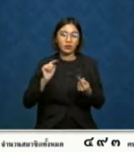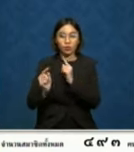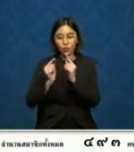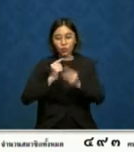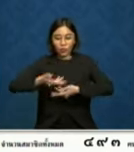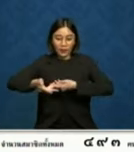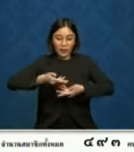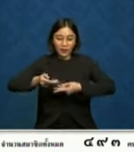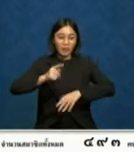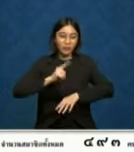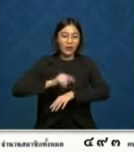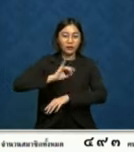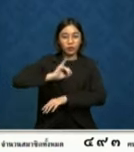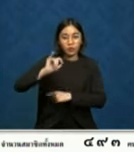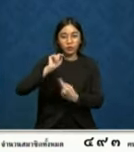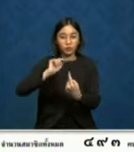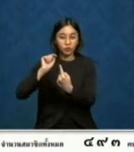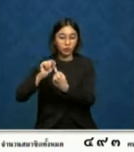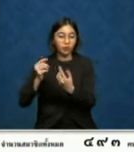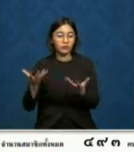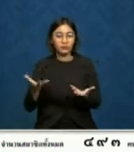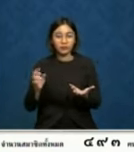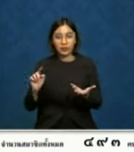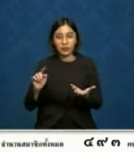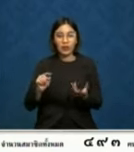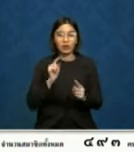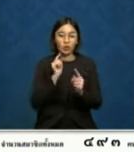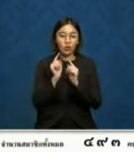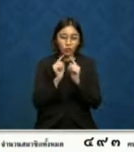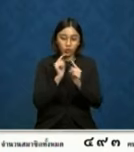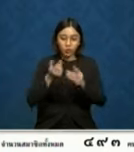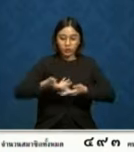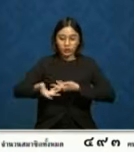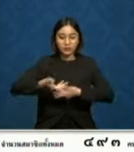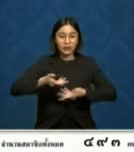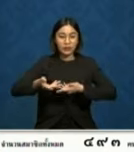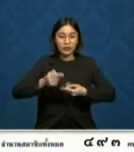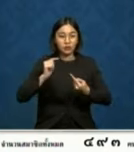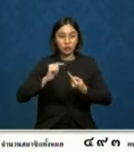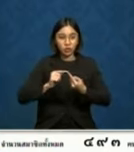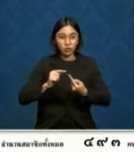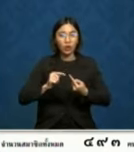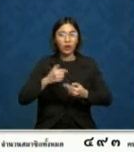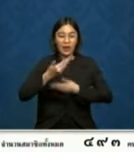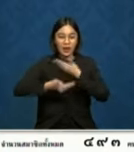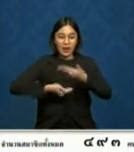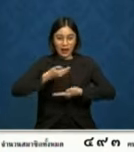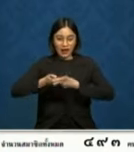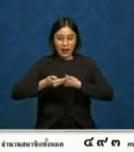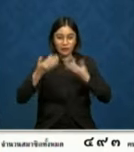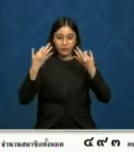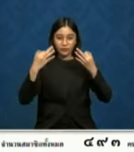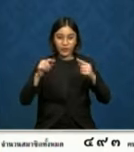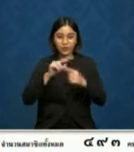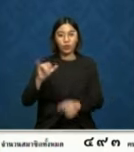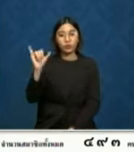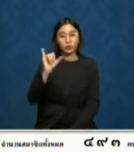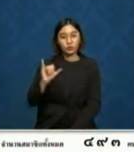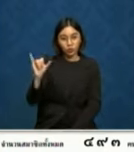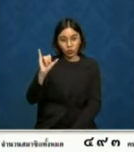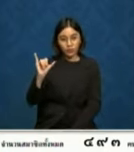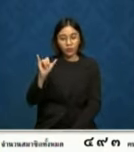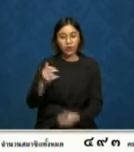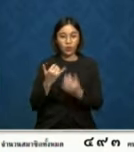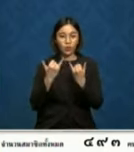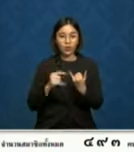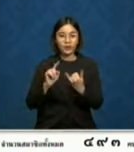เจรจาถูกต้องเหมาะสมหรือไม่การเจรจาเขตการค้าเซรีกับสหภาพยุโรปนั้นซึ่ง